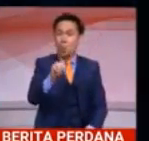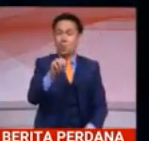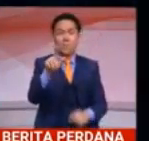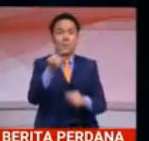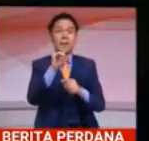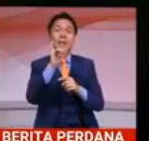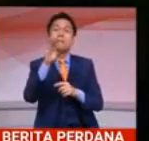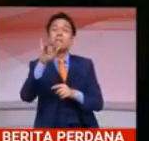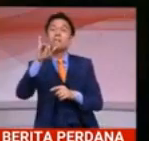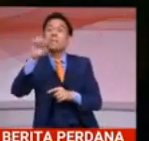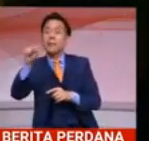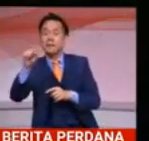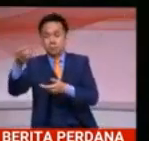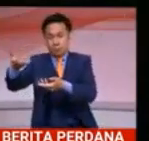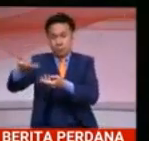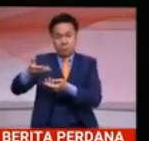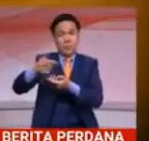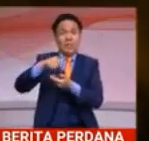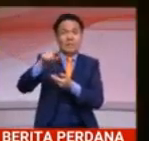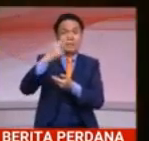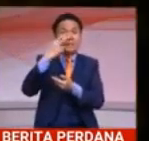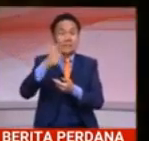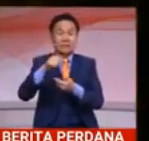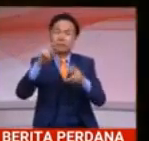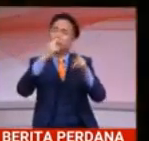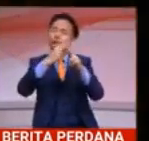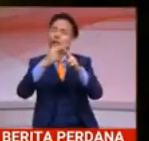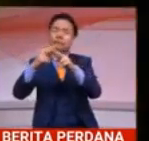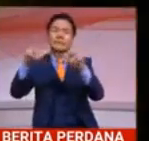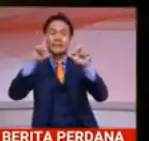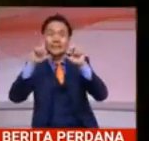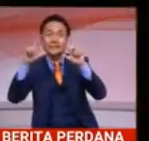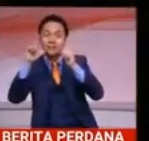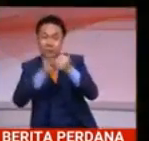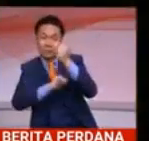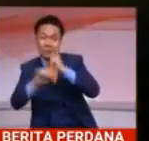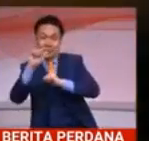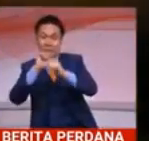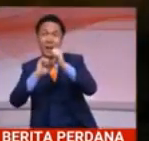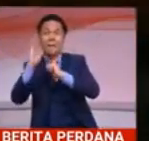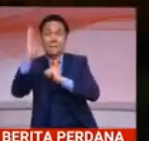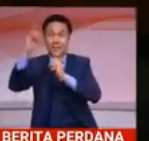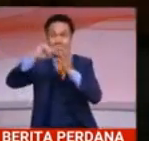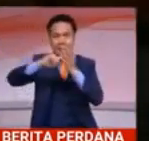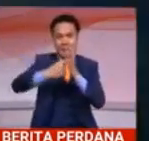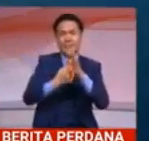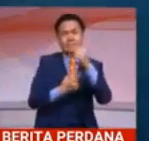handalan Indonesia Chelsea Islan dan Hadijah Shahab mula menghantui pawagam pada 10 September.